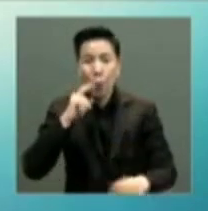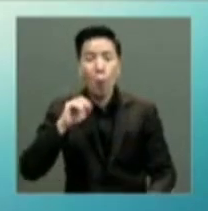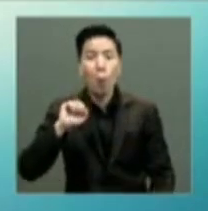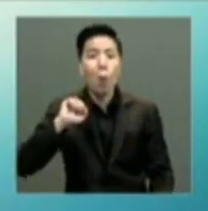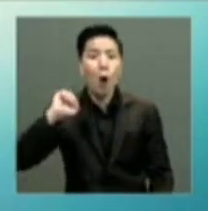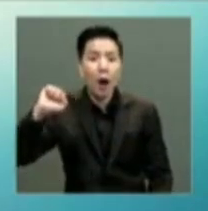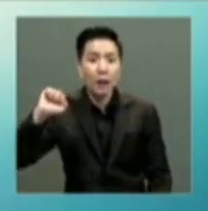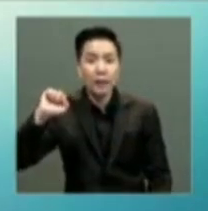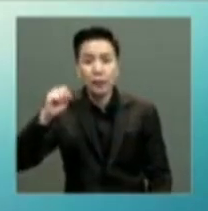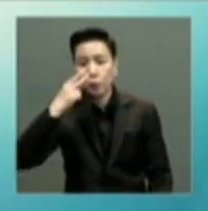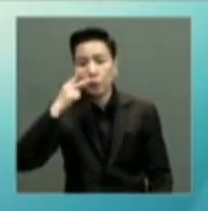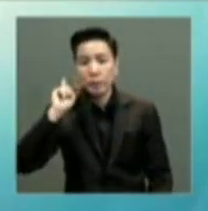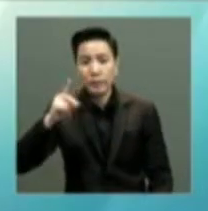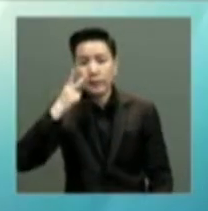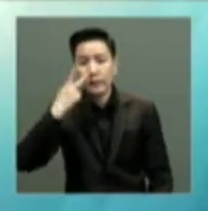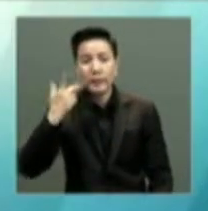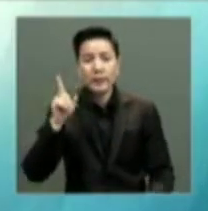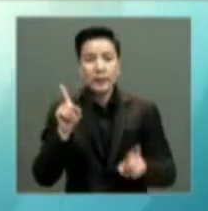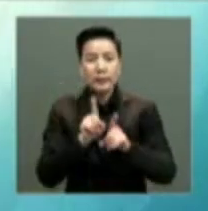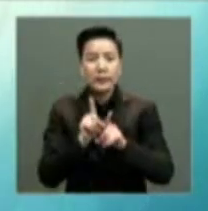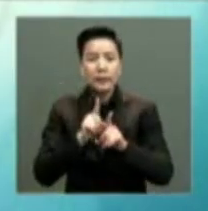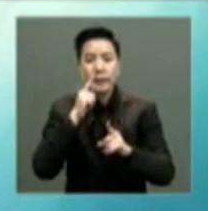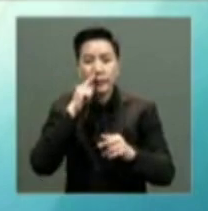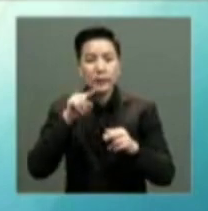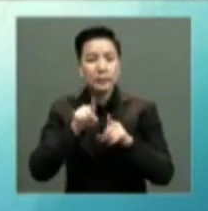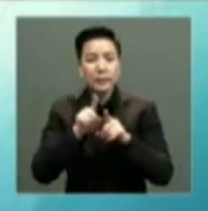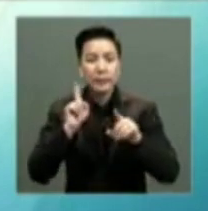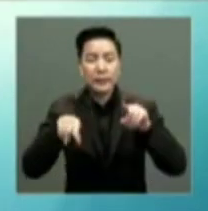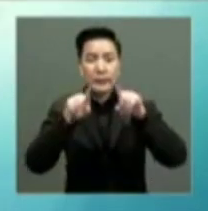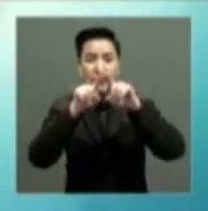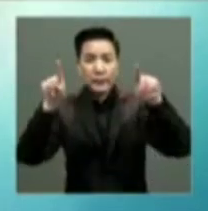คือเรื่องของโรคติดต่อโรคระบาดเนี่ยมันเป็นเรื่องที่มีเรื่องของทั้งบวกทั้งลบนะครับแต่ให้เห็นนะครับว่าภาพผมประเทศไทยเราทุกหน่วยงานทุกที่ล้วนแล้วแต่เป็นผู้ที่มีความกล้าหาญในวิชาชีพของตัวเองนะครับก็ช่วยกันที่จะทำให้พี่น้องประชาชนกลับคืนสู่ปกติก็นี้ก็ผมก็เอาภาระงานของทุกๆท่านได้มาช่วยกันให้เห็นนะครับและแล้วไปดูนะครับแยกตัวนี้ว่าความร่วมมือภายใต้ความร่วมมือของโรงพยาบาลตั้งหลายในกรุงเทพฯและปริมณฑลเนี่ยเขาแบ่งกันยังไงนะครับครับนี้จะดูยากนิดนึงกันดูอันขวามือแล้วกันนะครับr simทำไมติดก็คือกราฟตัวจะกลับแห้งต่างๆเนี่ยนะครับก็คือไม่มีอาการแม่ผมก็ไม่ทันได้เปลี่ยนเป็นภาษาไทยนะคำว่าสิบทำไมเด็กครึ้มมาแบบไม่มีอาการ